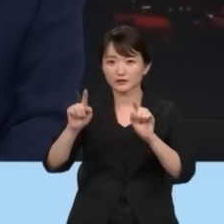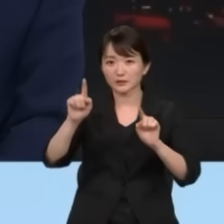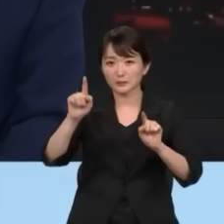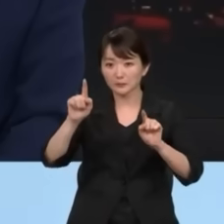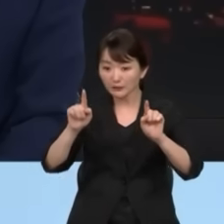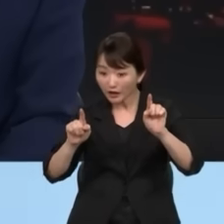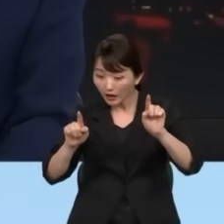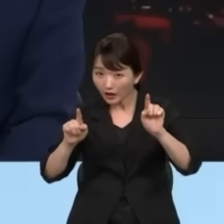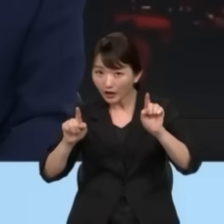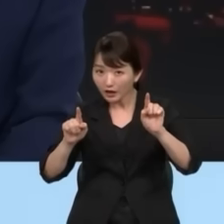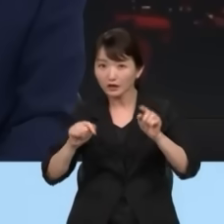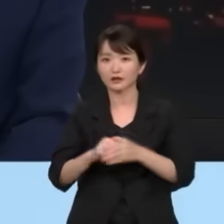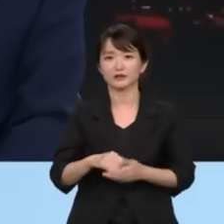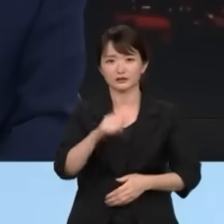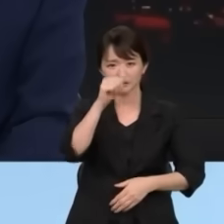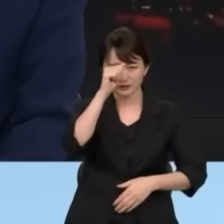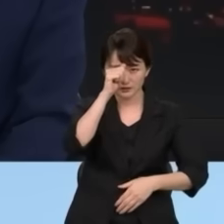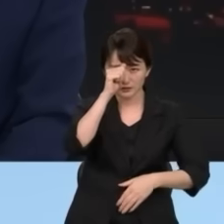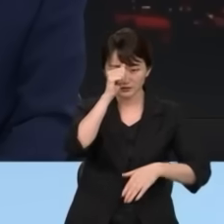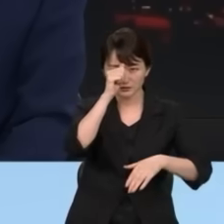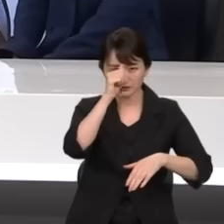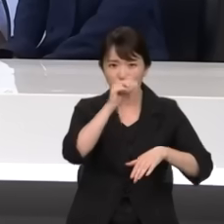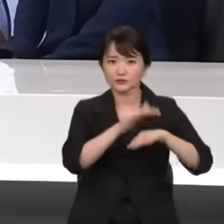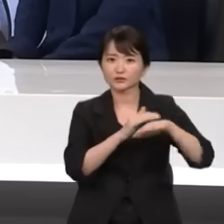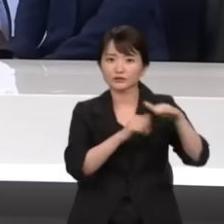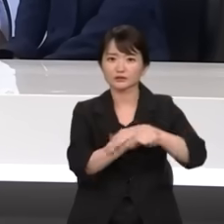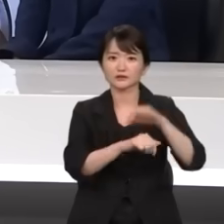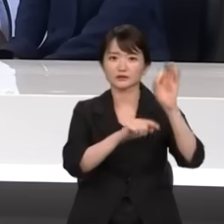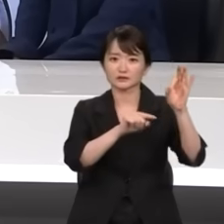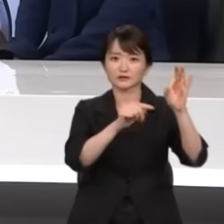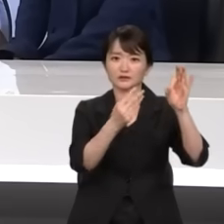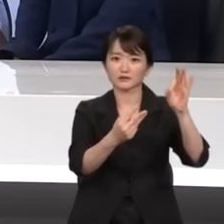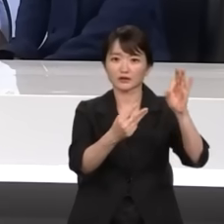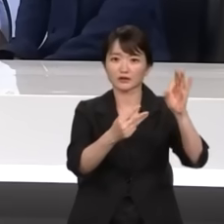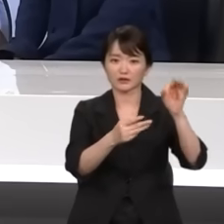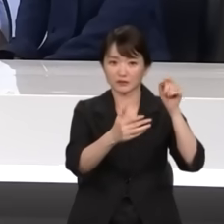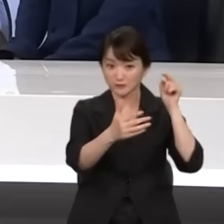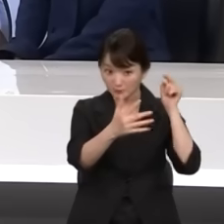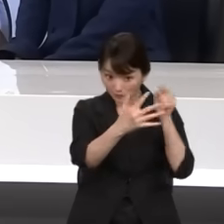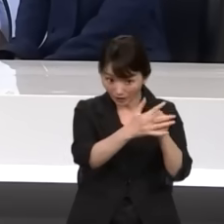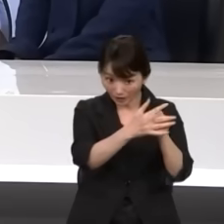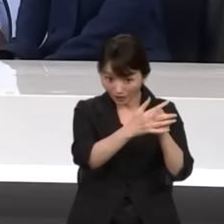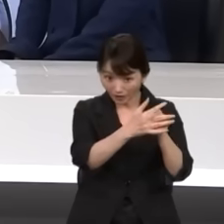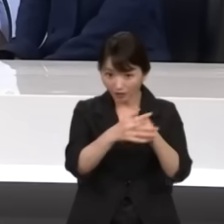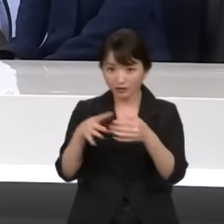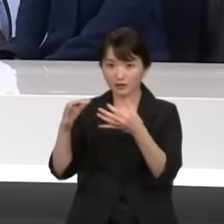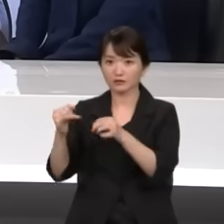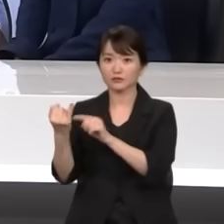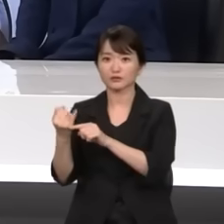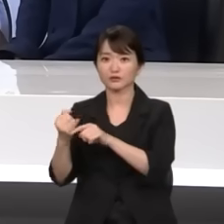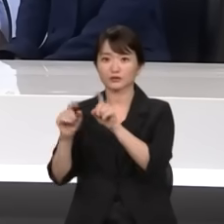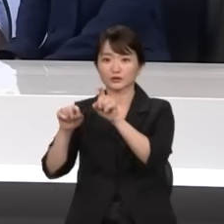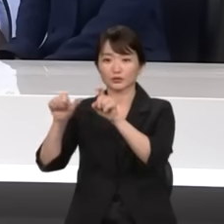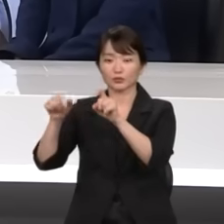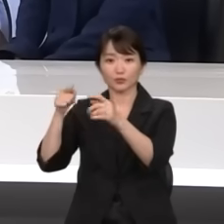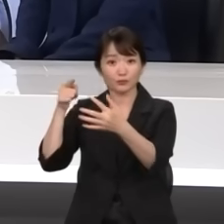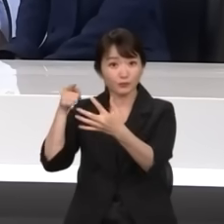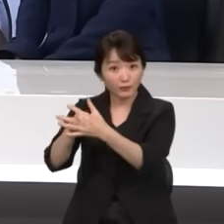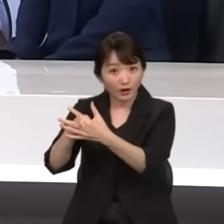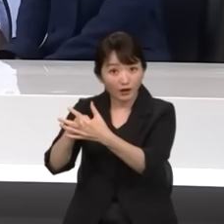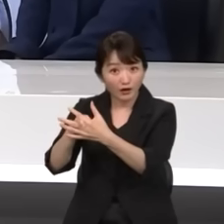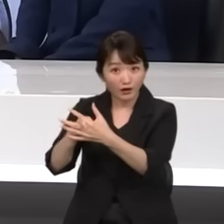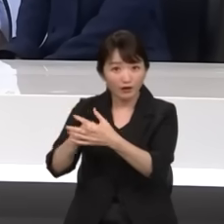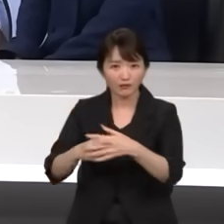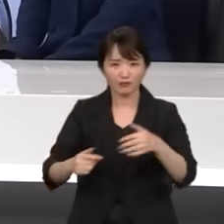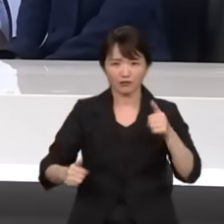상황에서 인도 선수가 10. 3을 맞췄단다 말이죠네 승부사